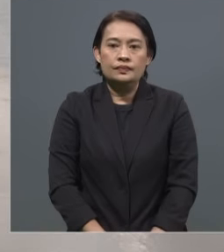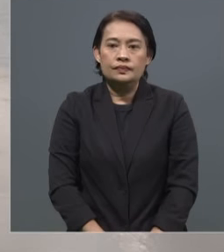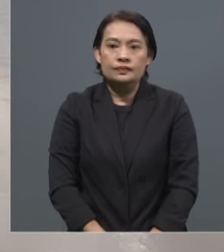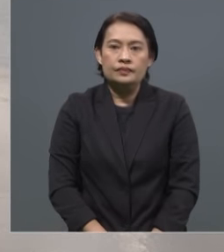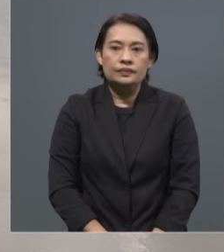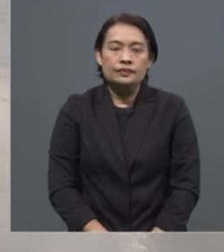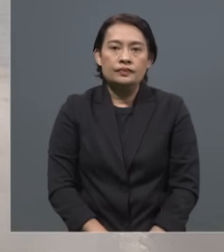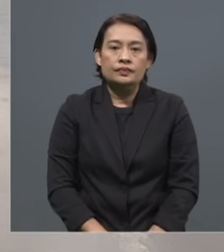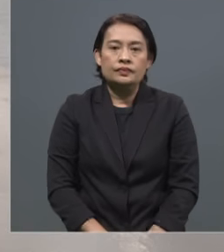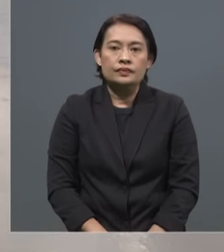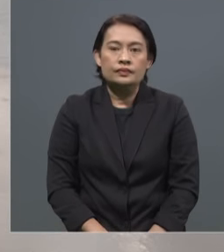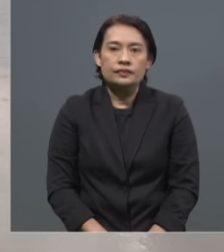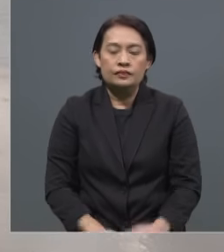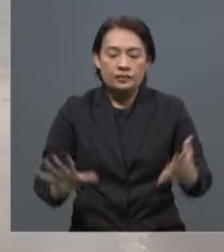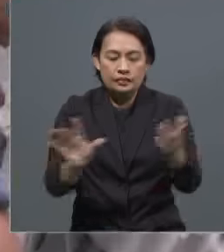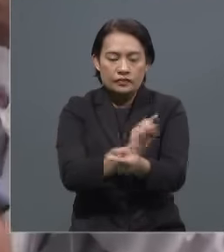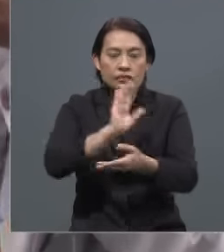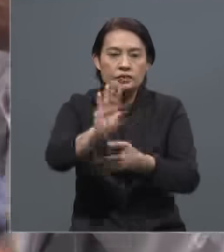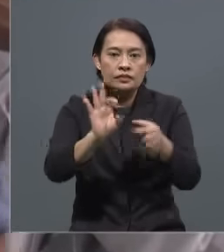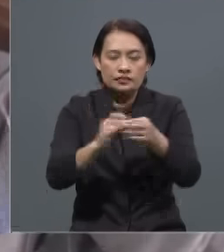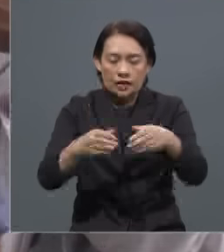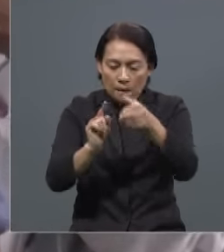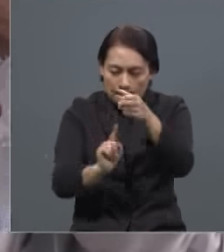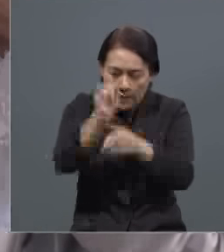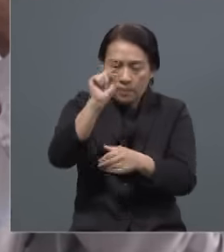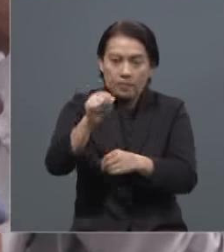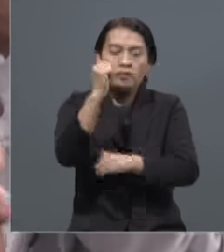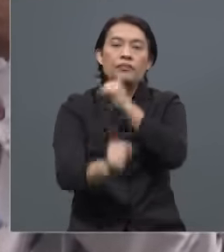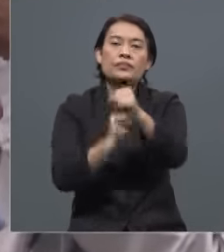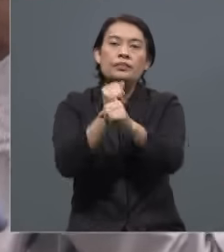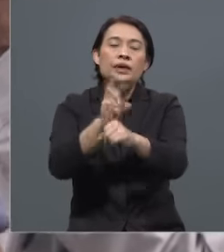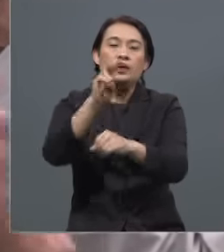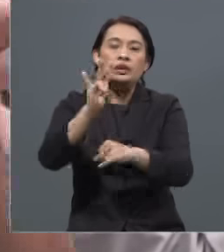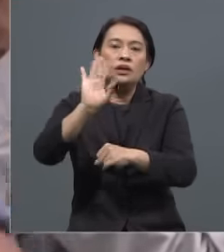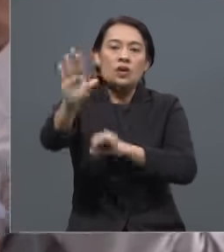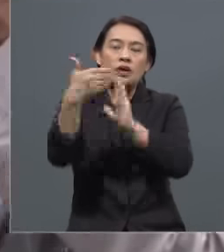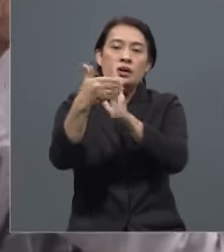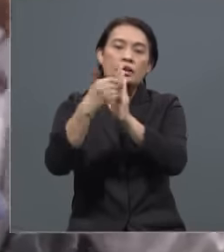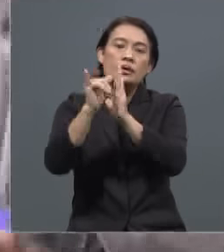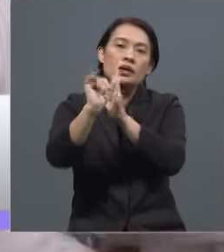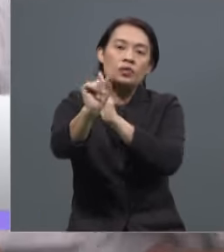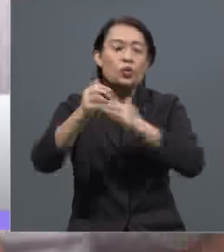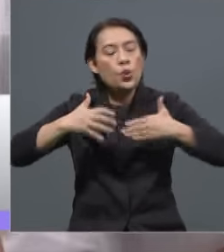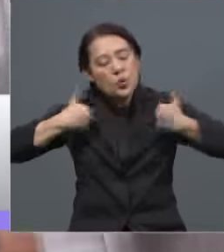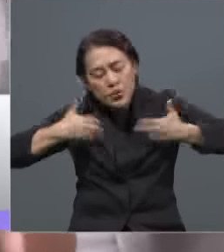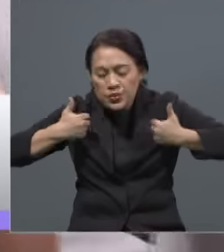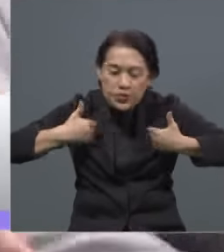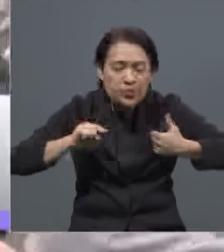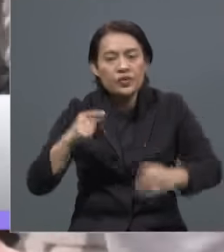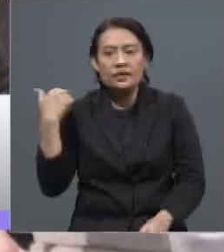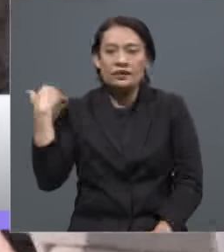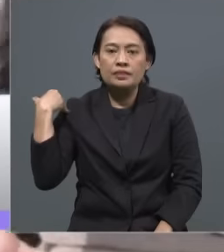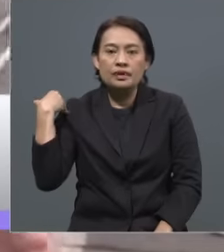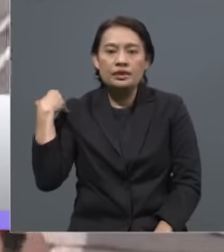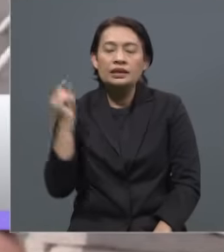สีสันบรรยากาศของงานประเพณีบุญบั้งไฟประจำปี2567ของจังหวัดยโสธรม่วนซื่นหลายครับในปีนี้โดยเฉพ